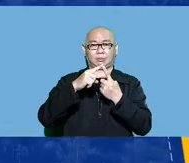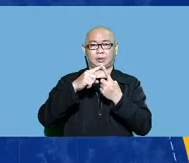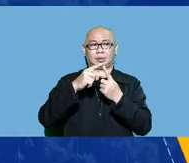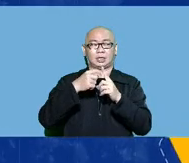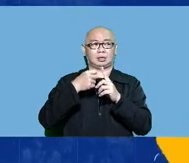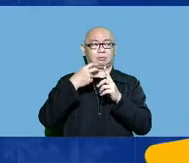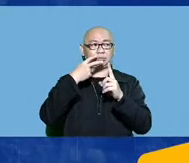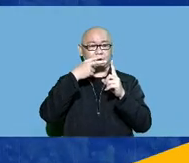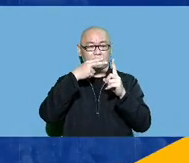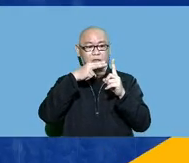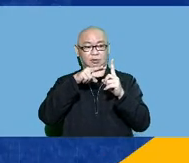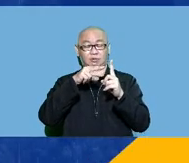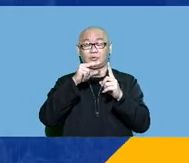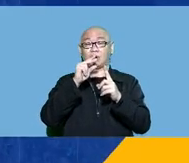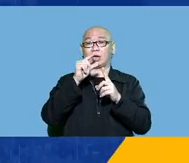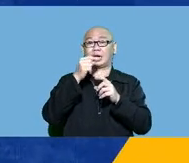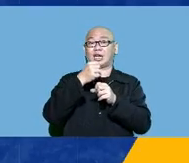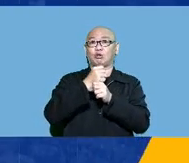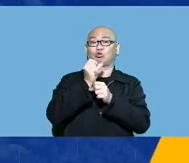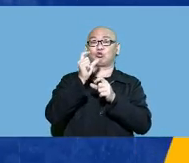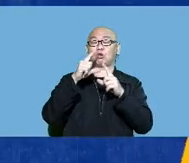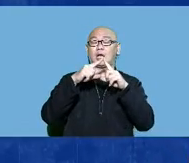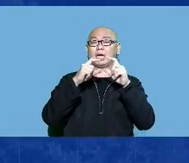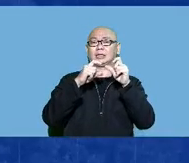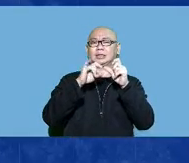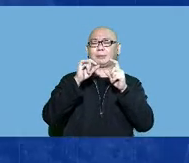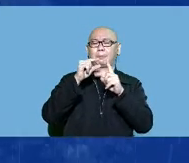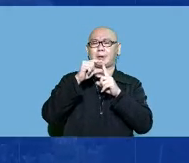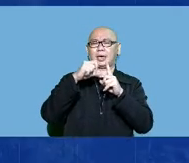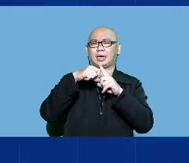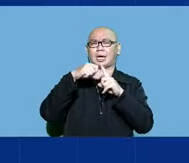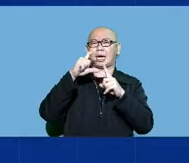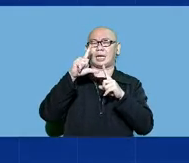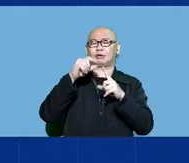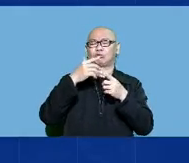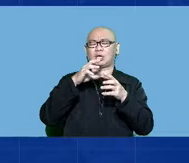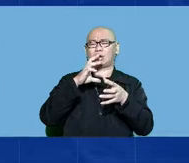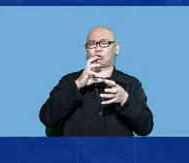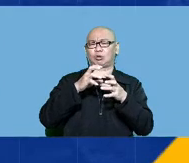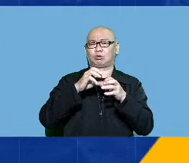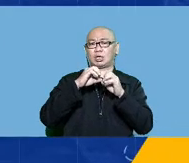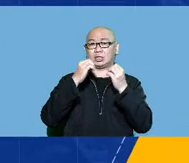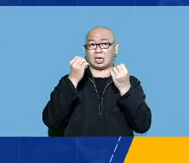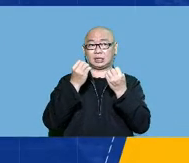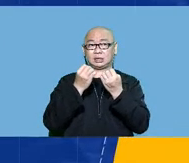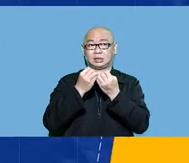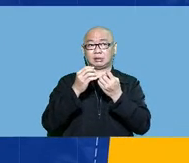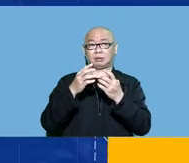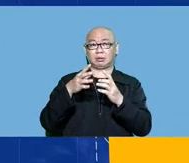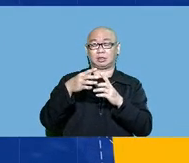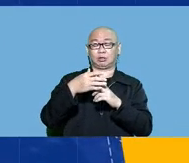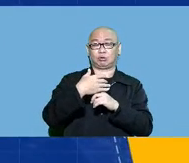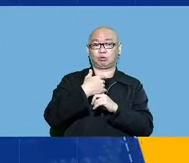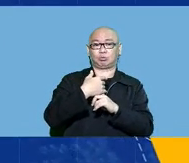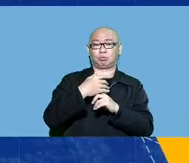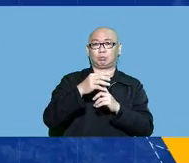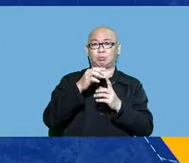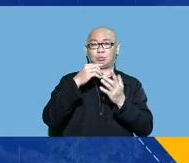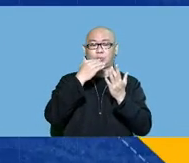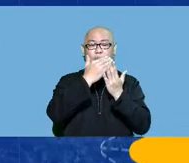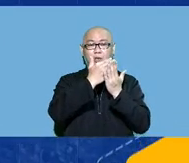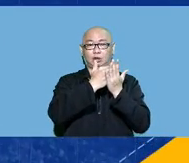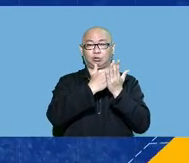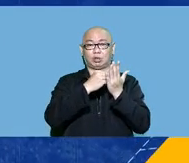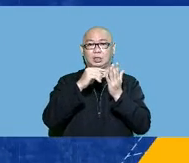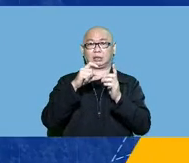perspektif regulasi, PKL terorganisasi yang tercakup oleh peraturan daerah dan